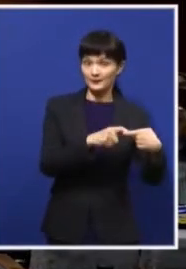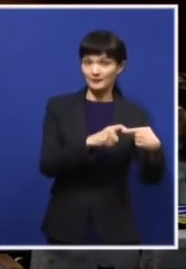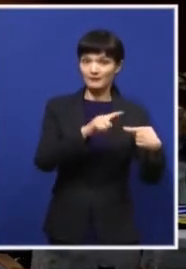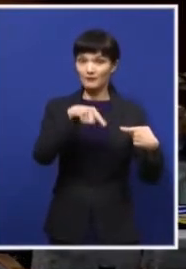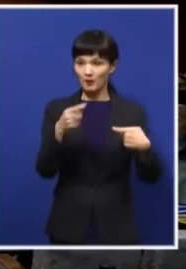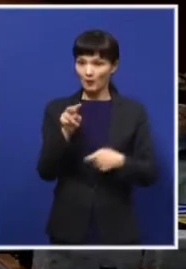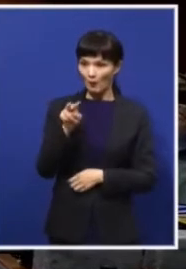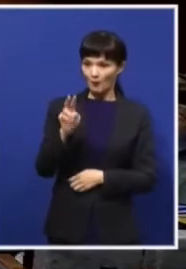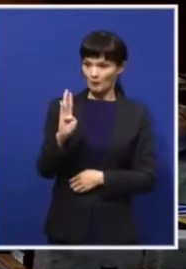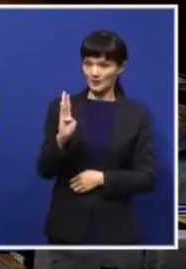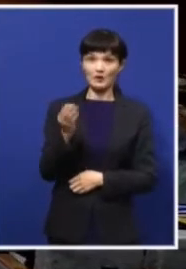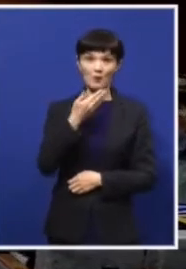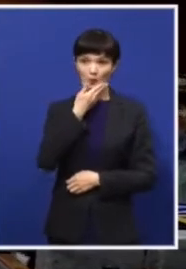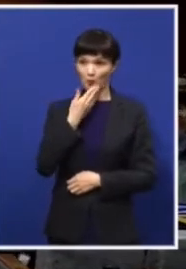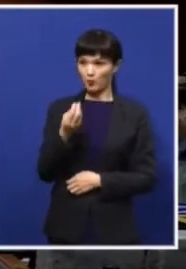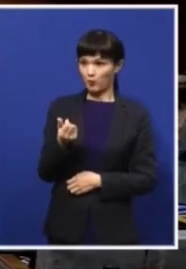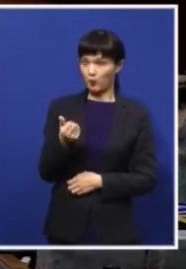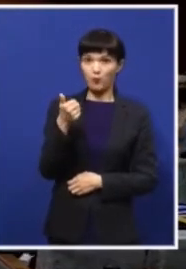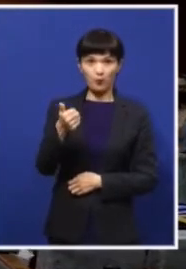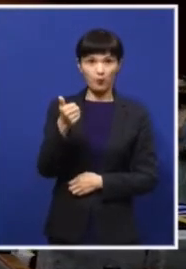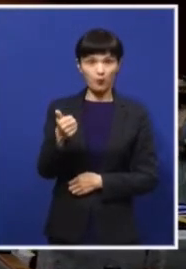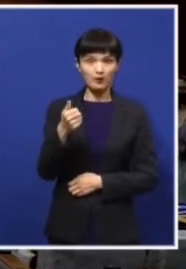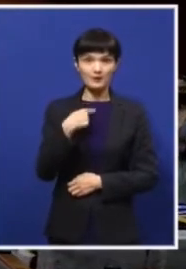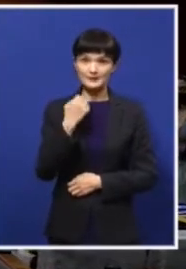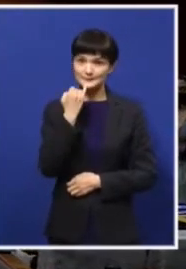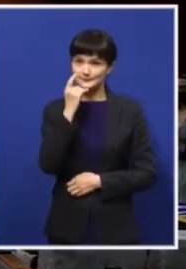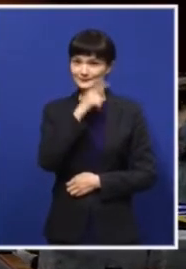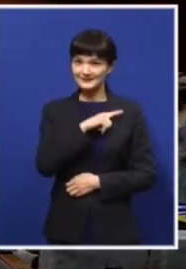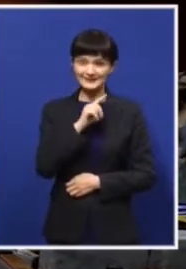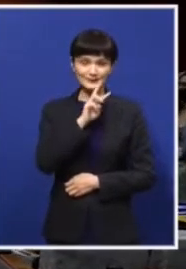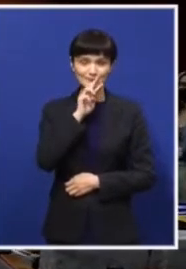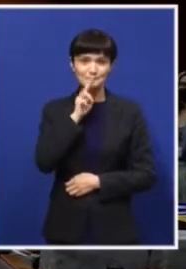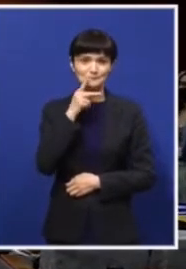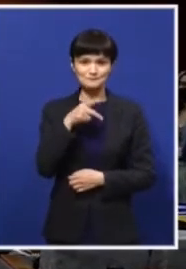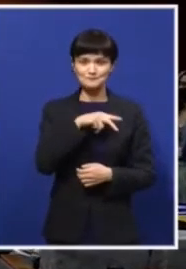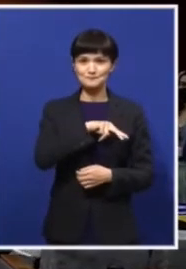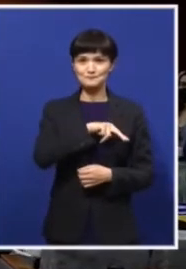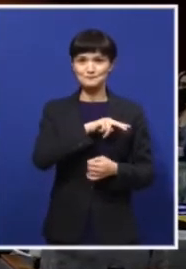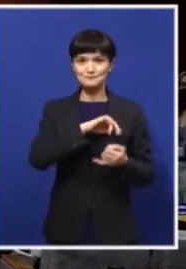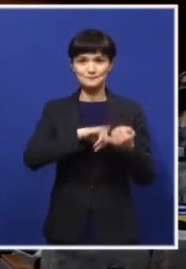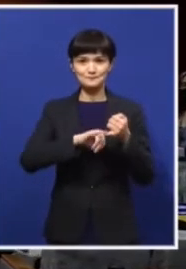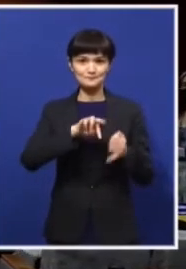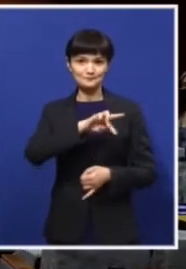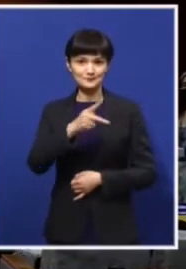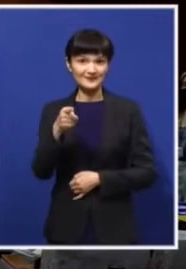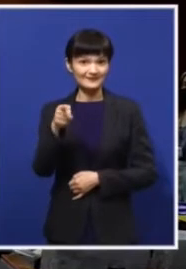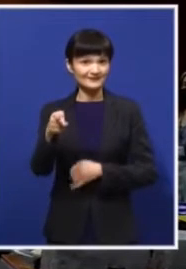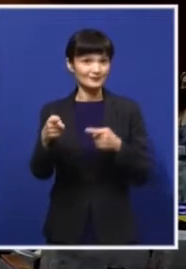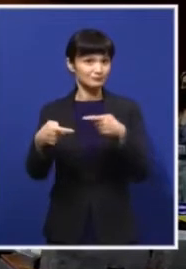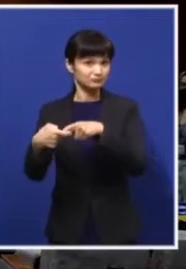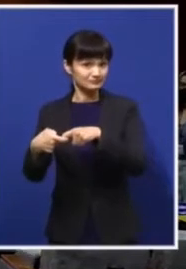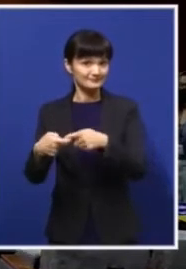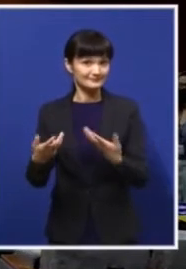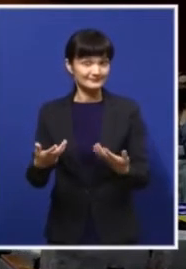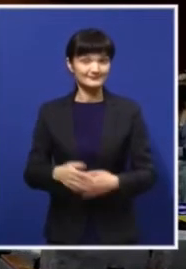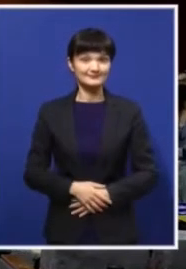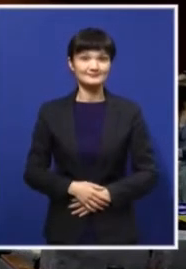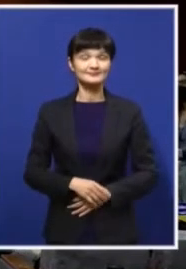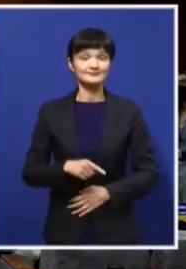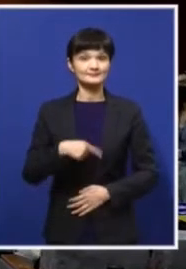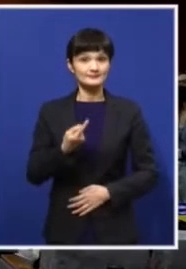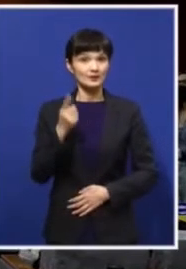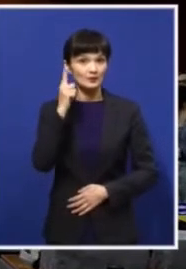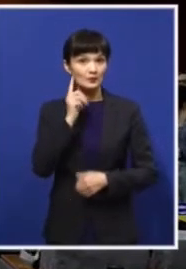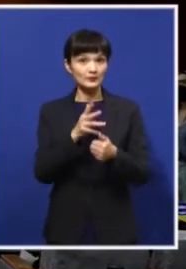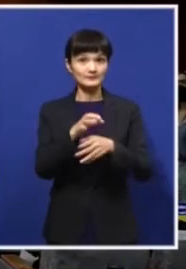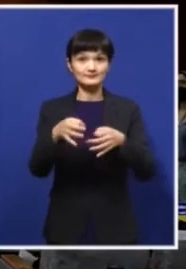好的优惠，那我是不是可以反悔或是去变更绑定这样。那另外想要请教经济部的部分，去年